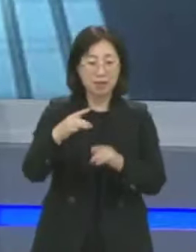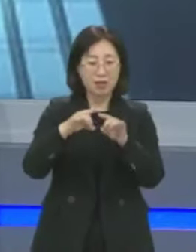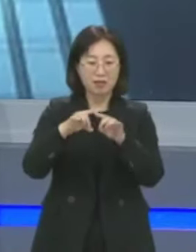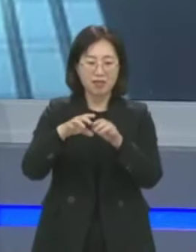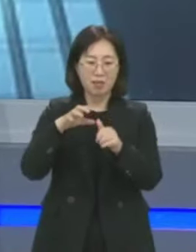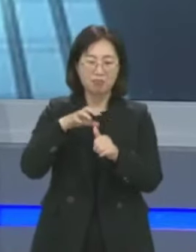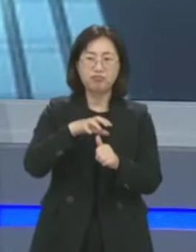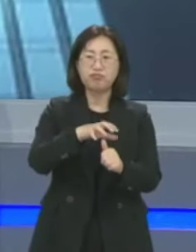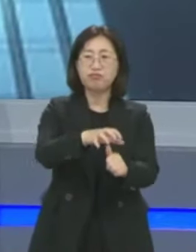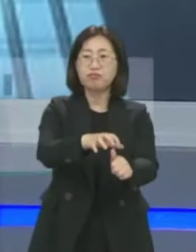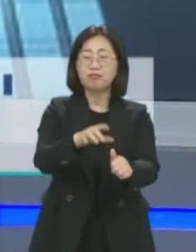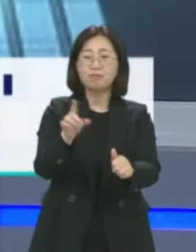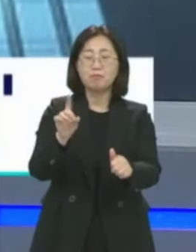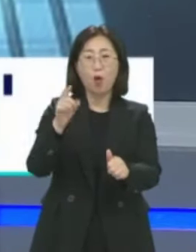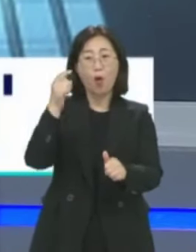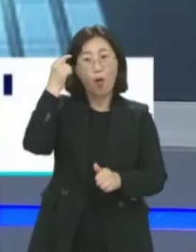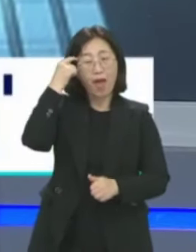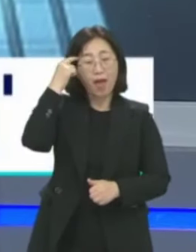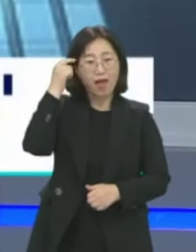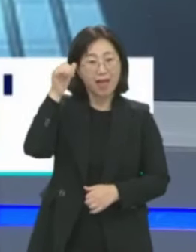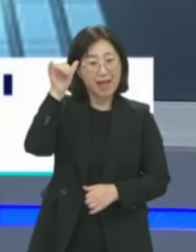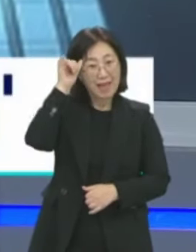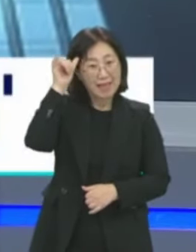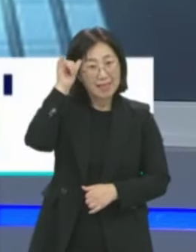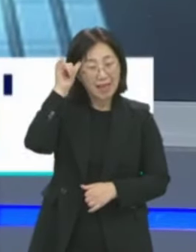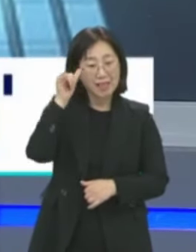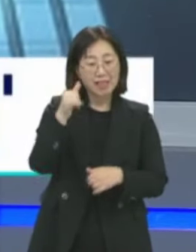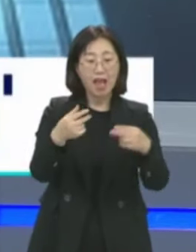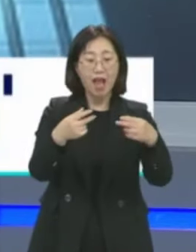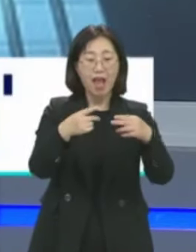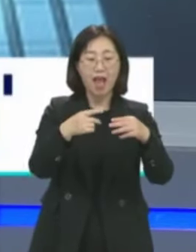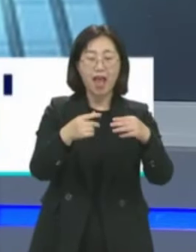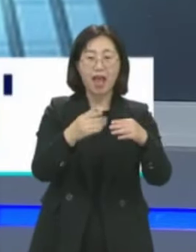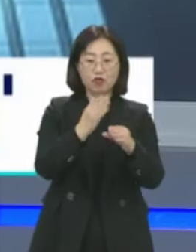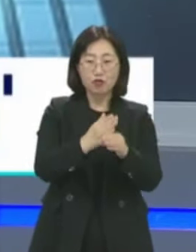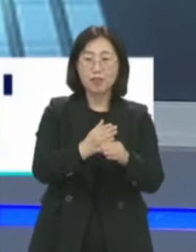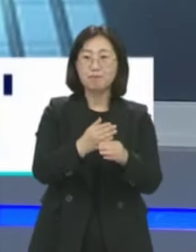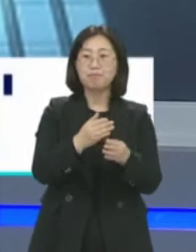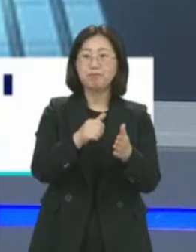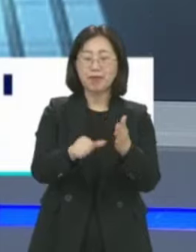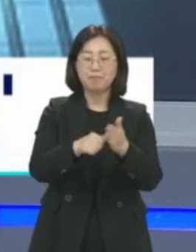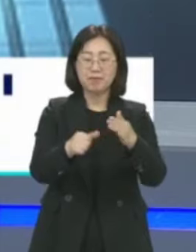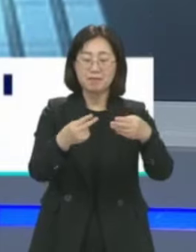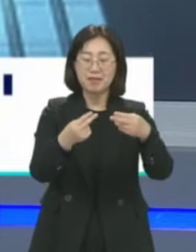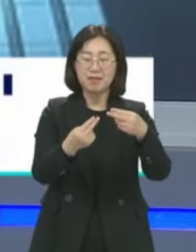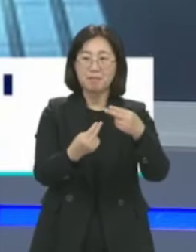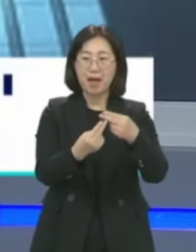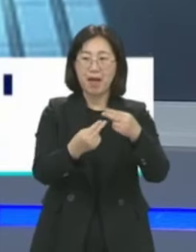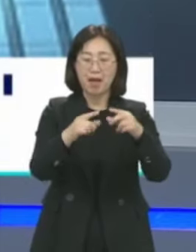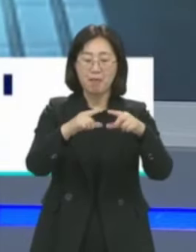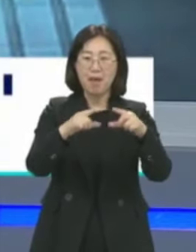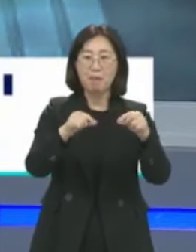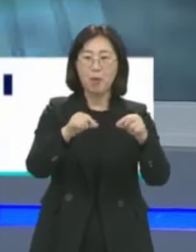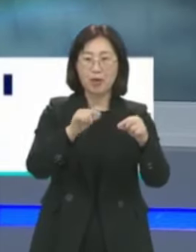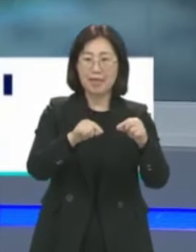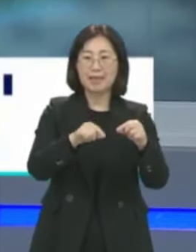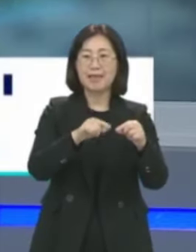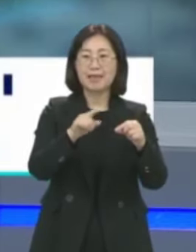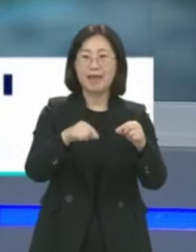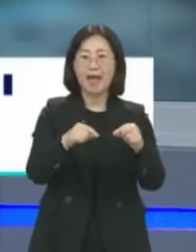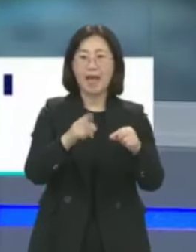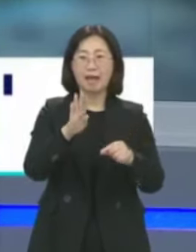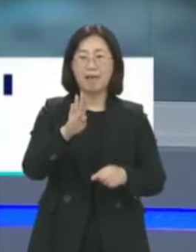부진은 AI 인공지능의 핵심인 고대역폭 메모리, 즉 HBM에서 뒤처졌기 때문이라는 분석이